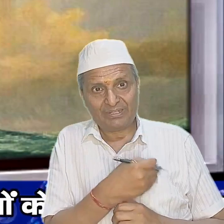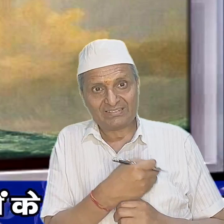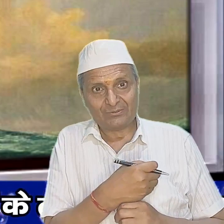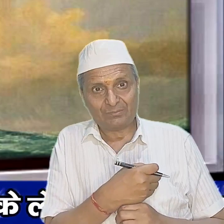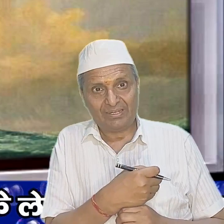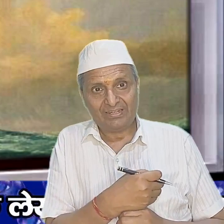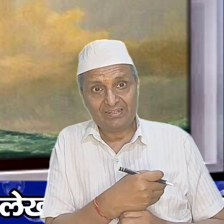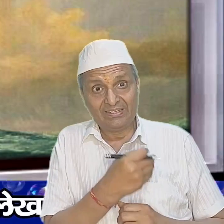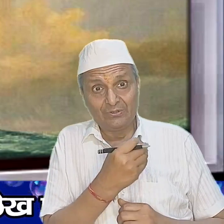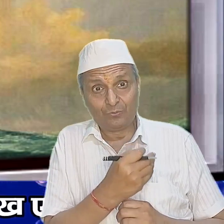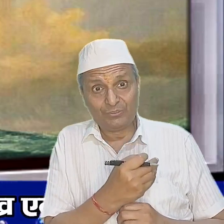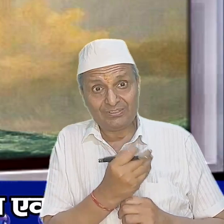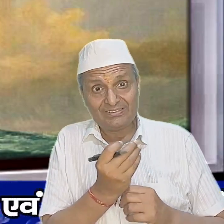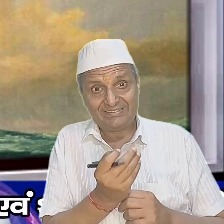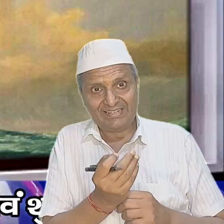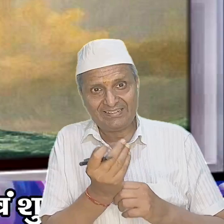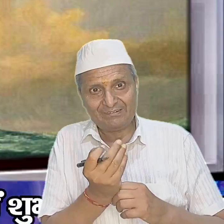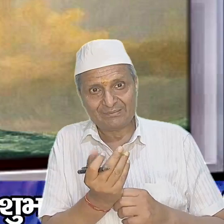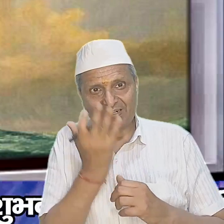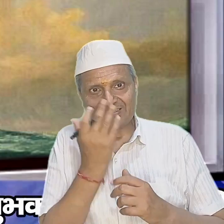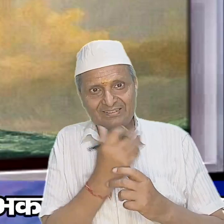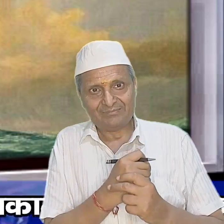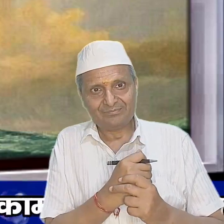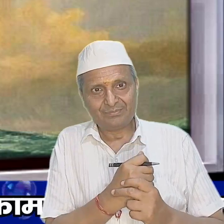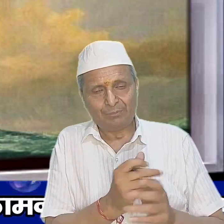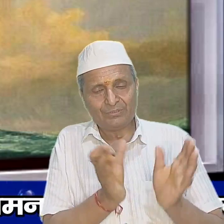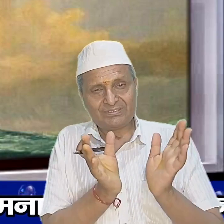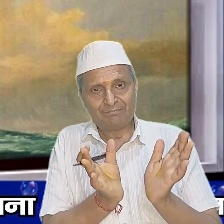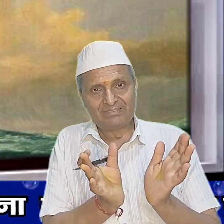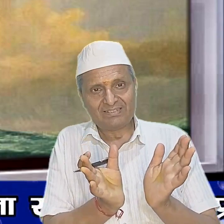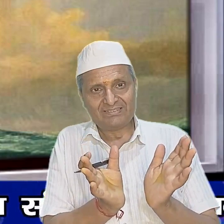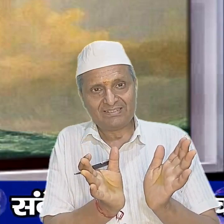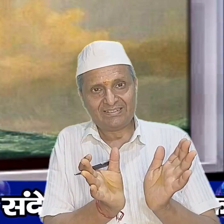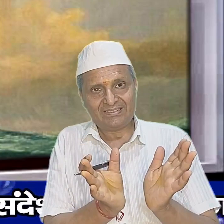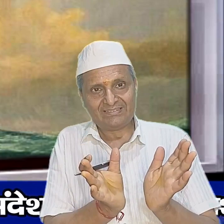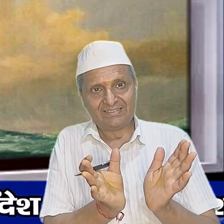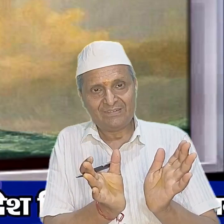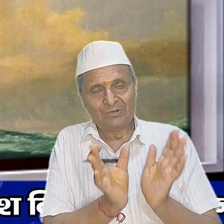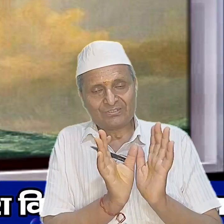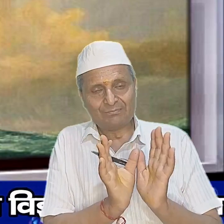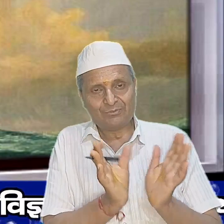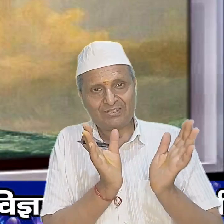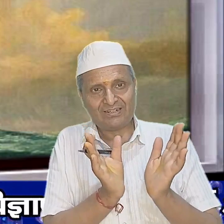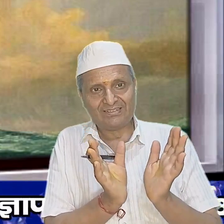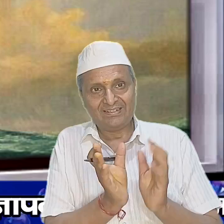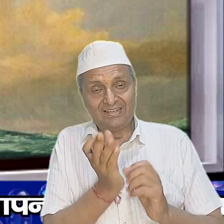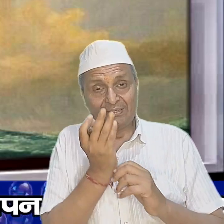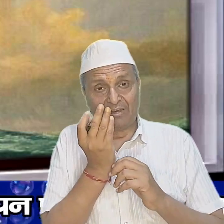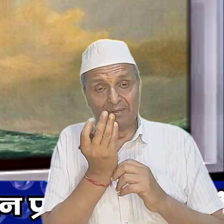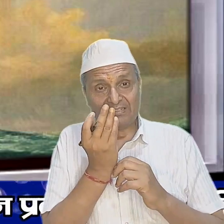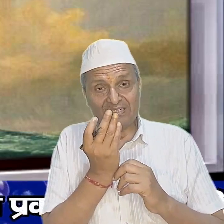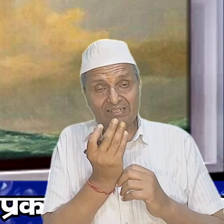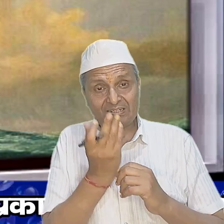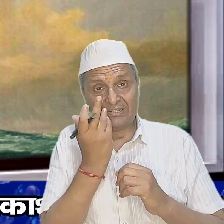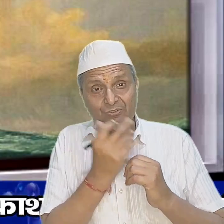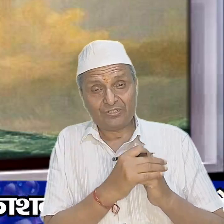बढ़िया खेला, वनडे में कौन बढ़िया खेला, 50 ओवर के मैच कब होते थे, 60 ओवर के कब होते थे, इंडिया पहला वर्ल्ड कप कब जीता, दूसरे वर्ल्ड कप में क्या हुआ,